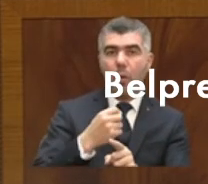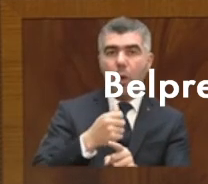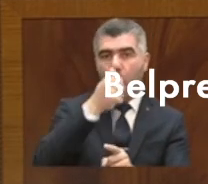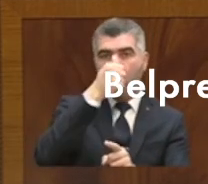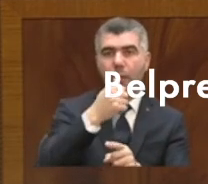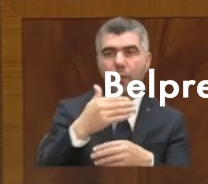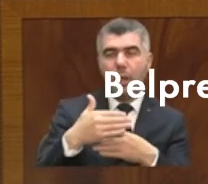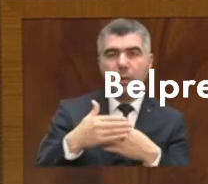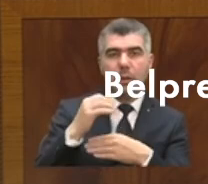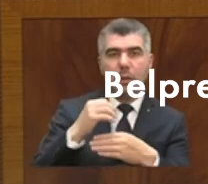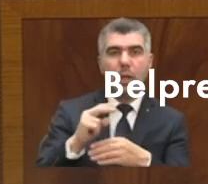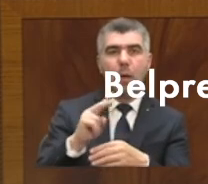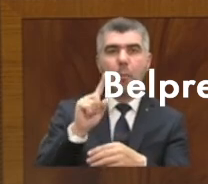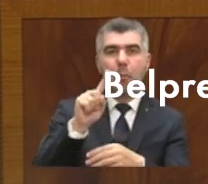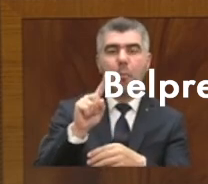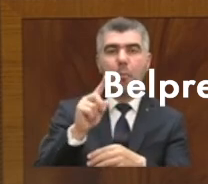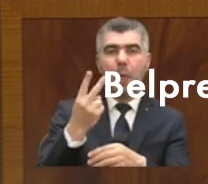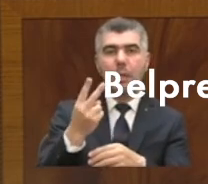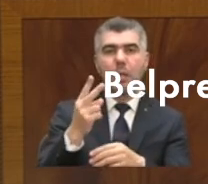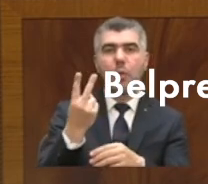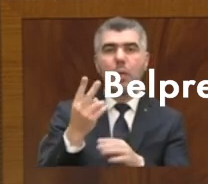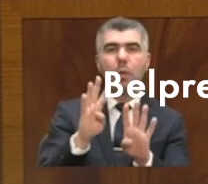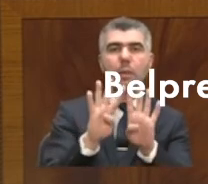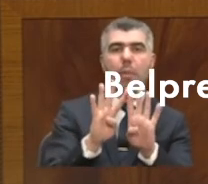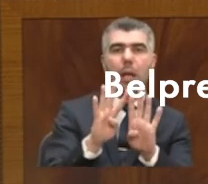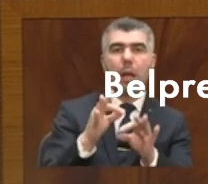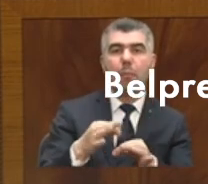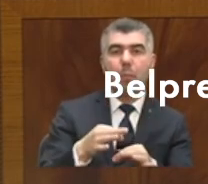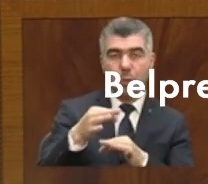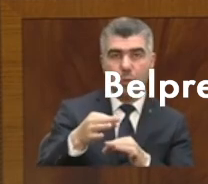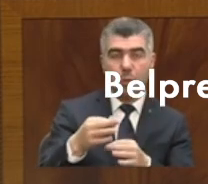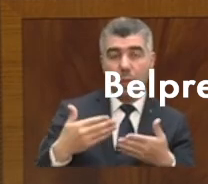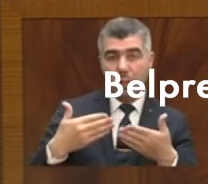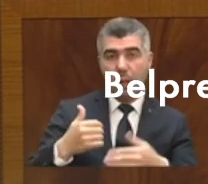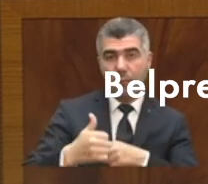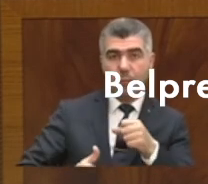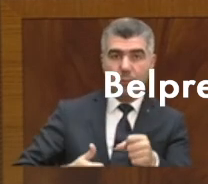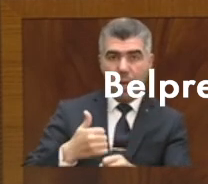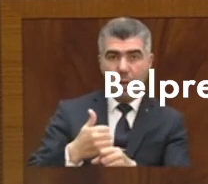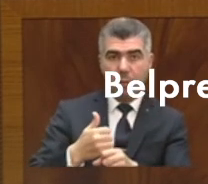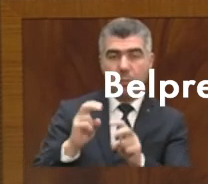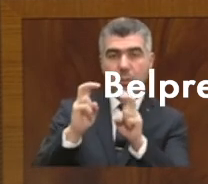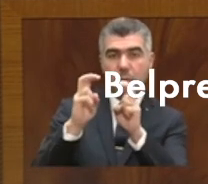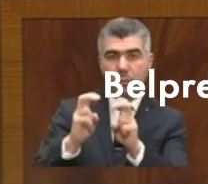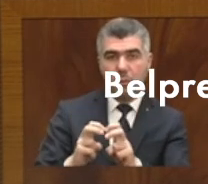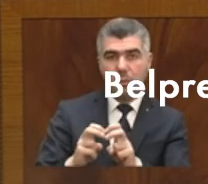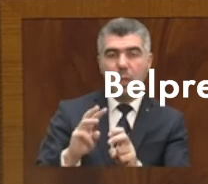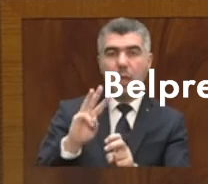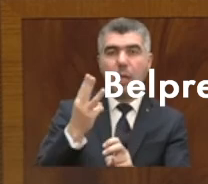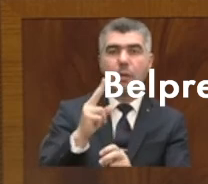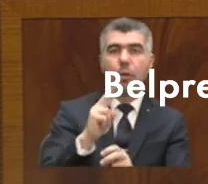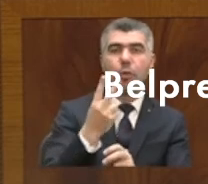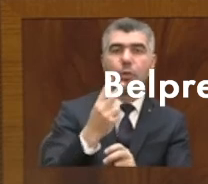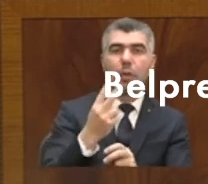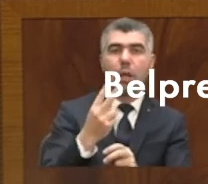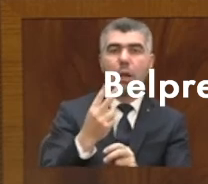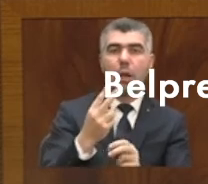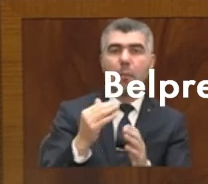كانت 282 مليون متر مكعب في المتوسط، هذه السنة نزلت فقط 23 مليون متر